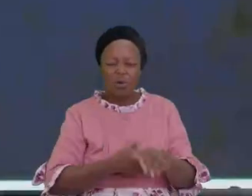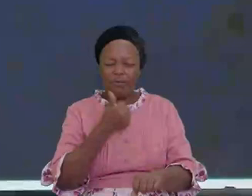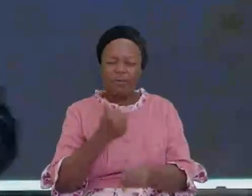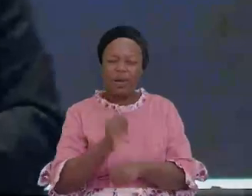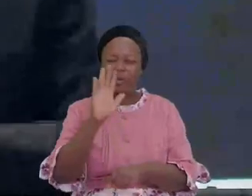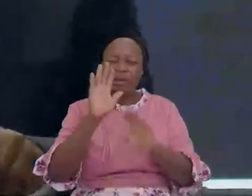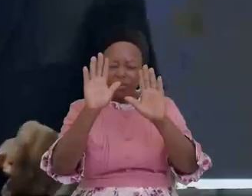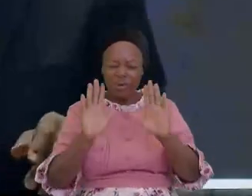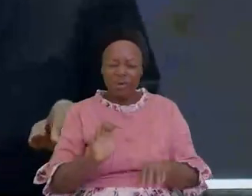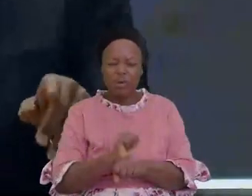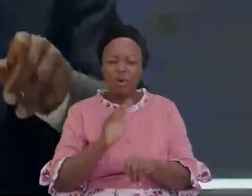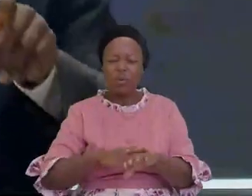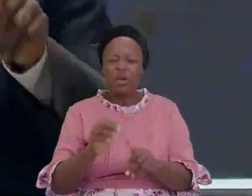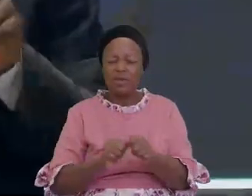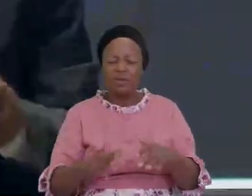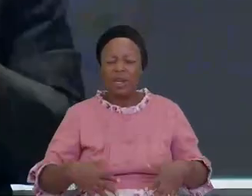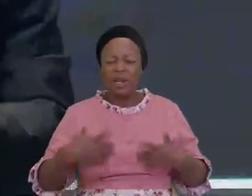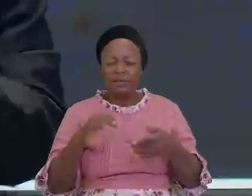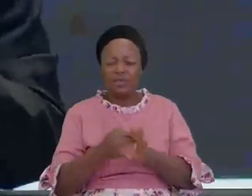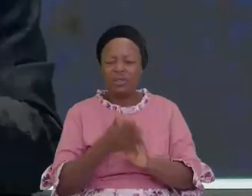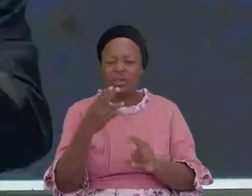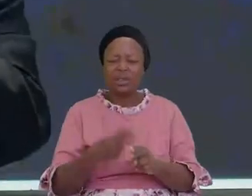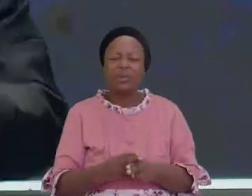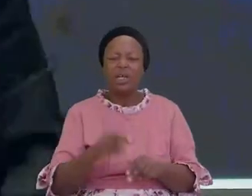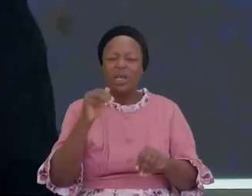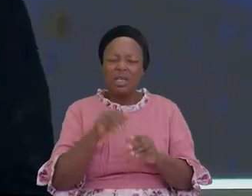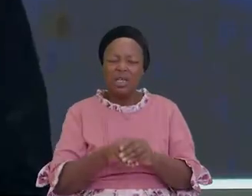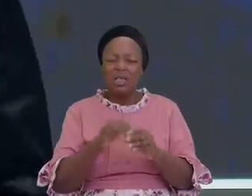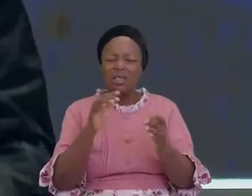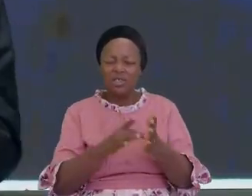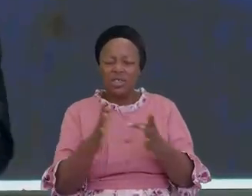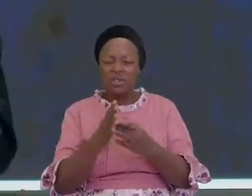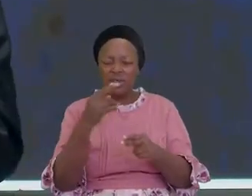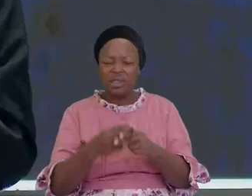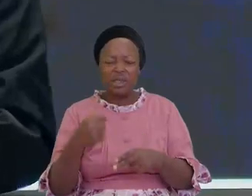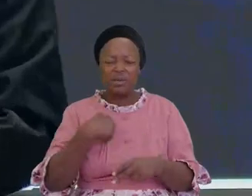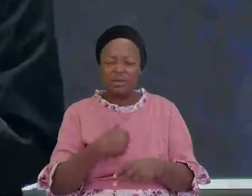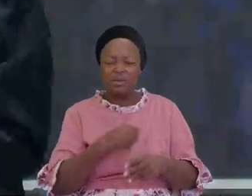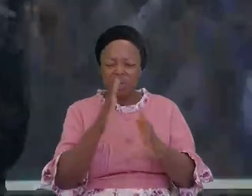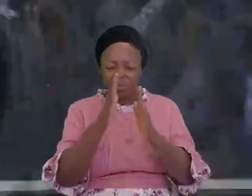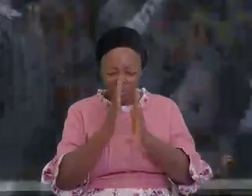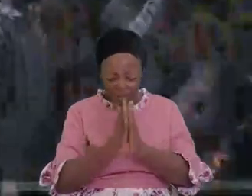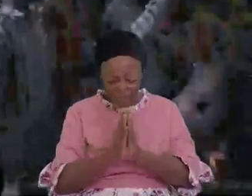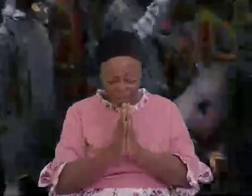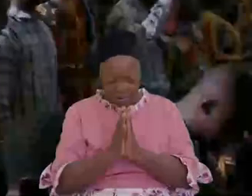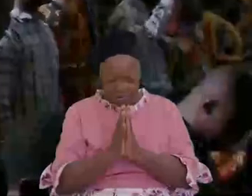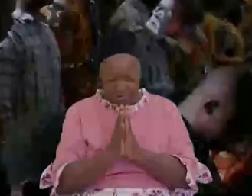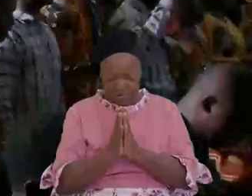Confirme ton miracle dans chaque vie. Au nom de Jésus, nous prions.